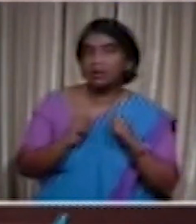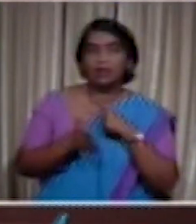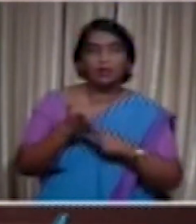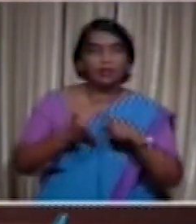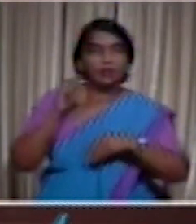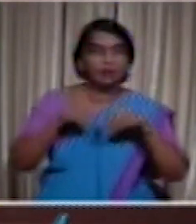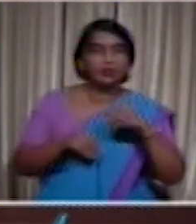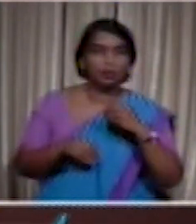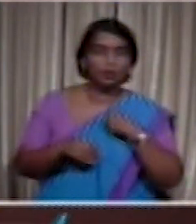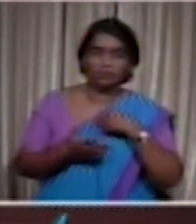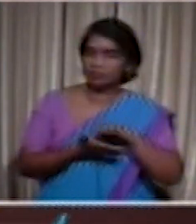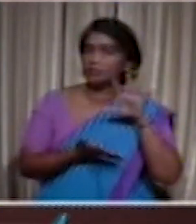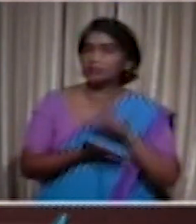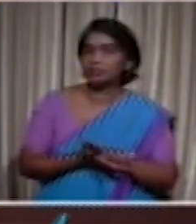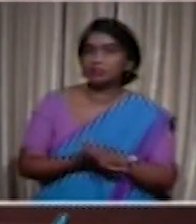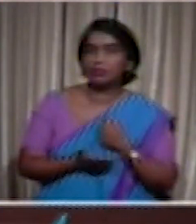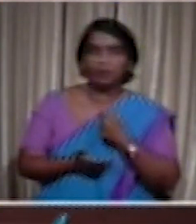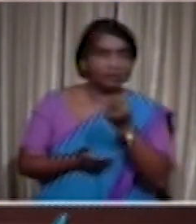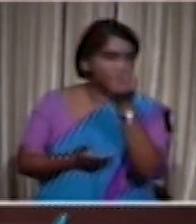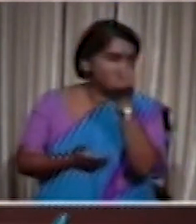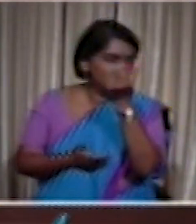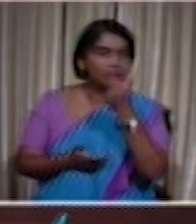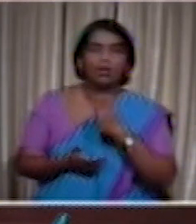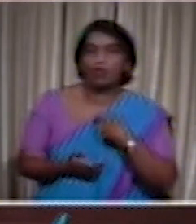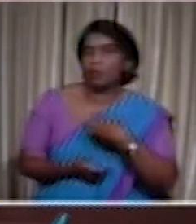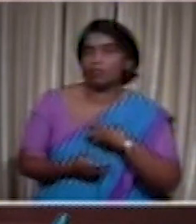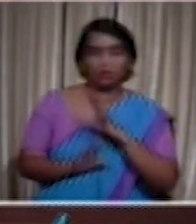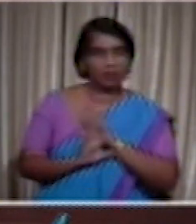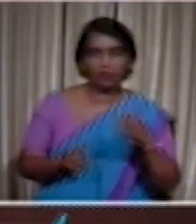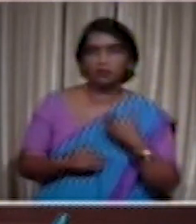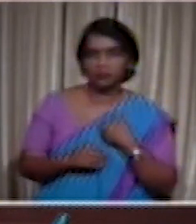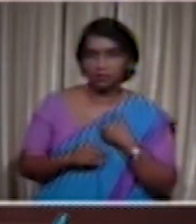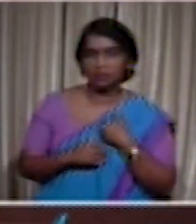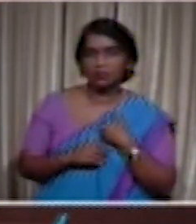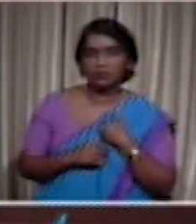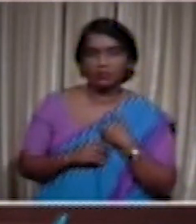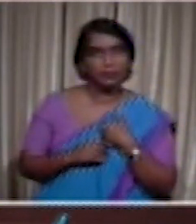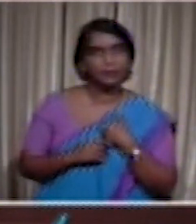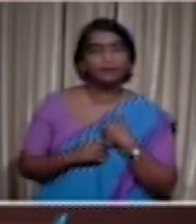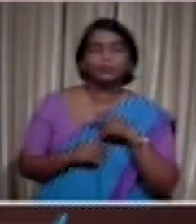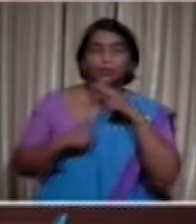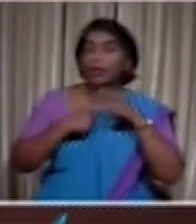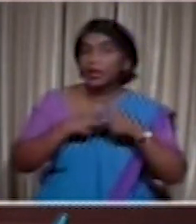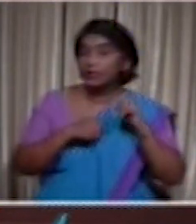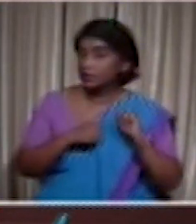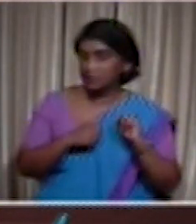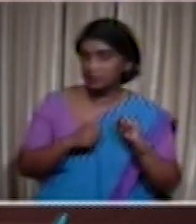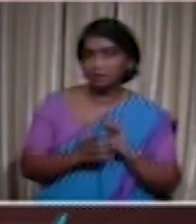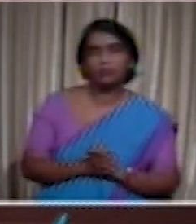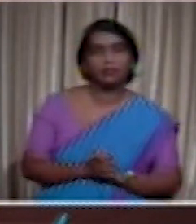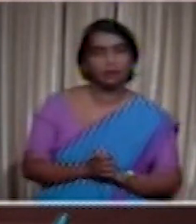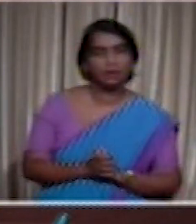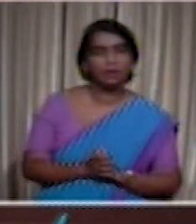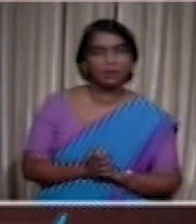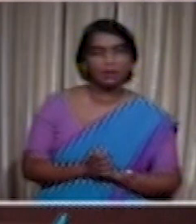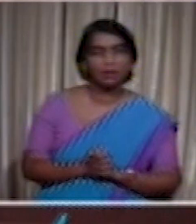देशपालन से गत तीन थंब दोई दुखा नैगर नियोज कथा नायक तुम इक हेतु